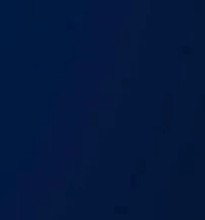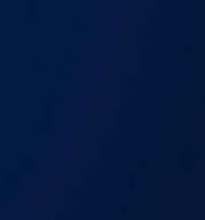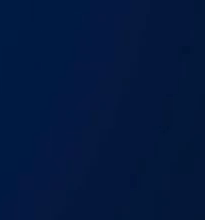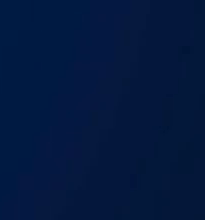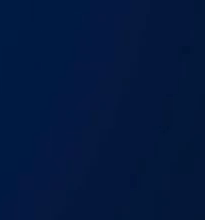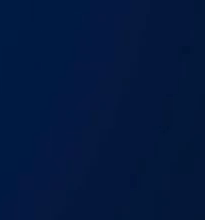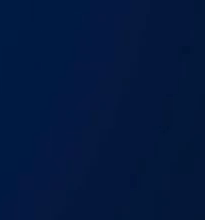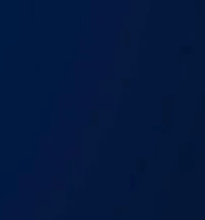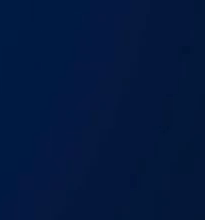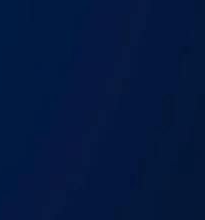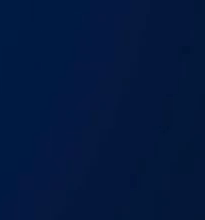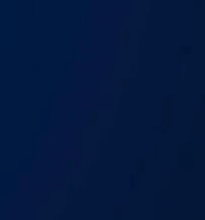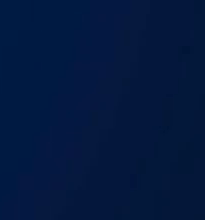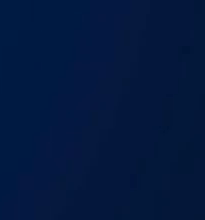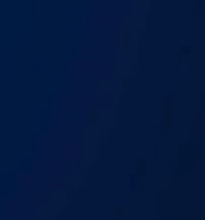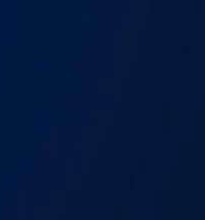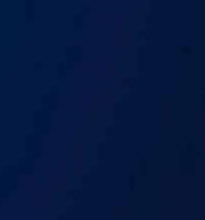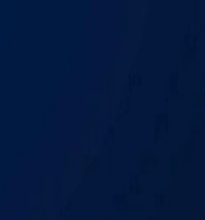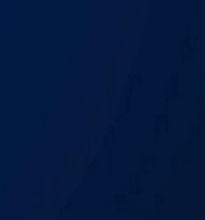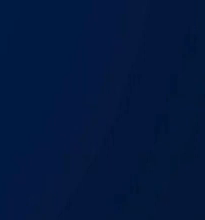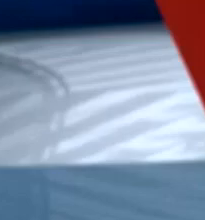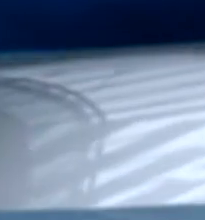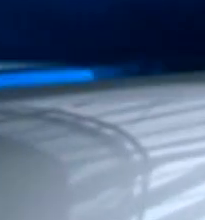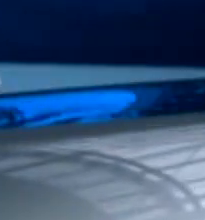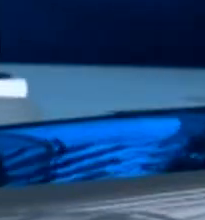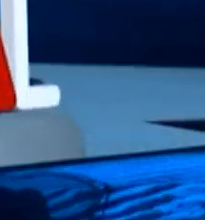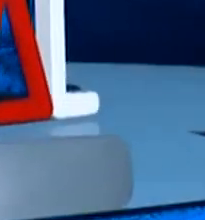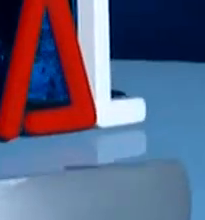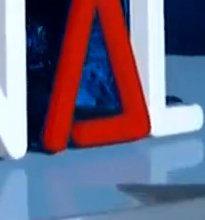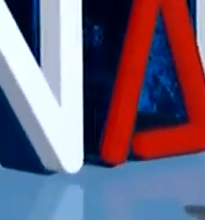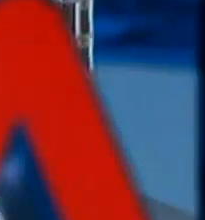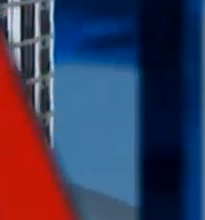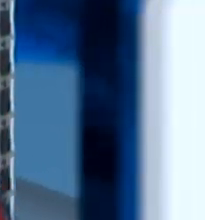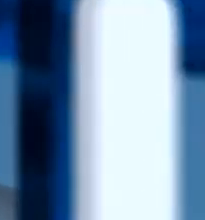Atenție! Emisiune dedicată și persoanelor cu deficiențe de auz.